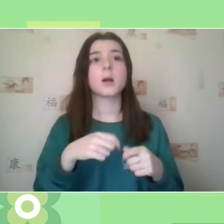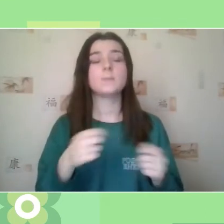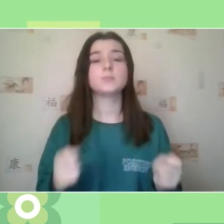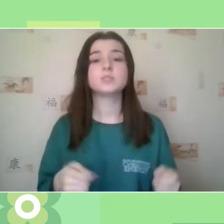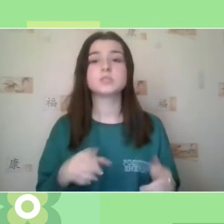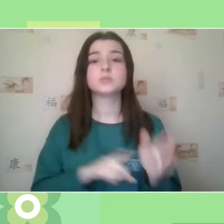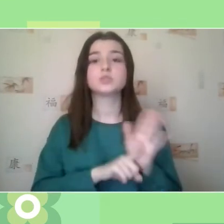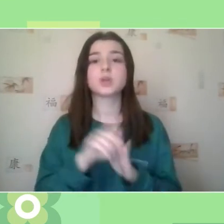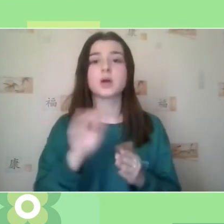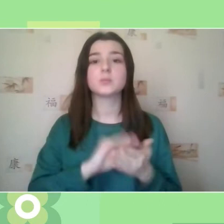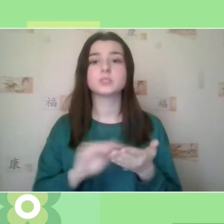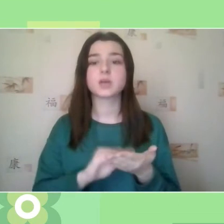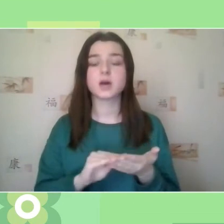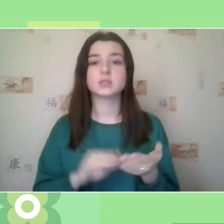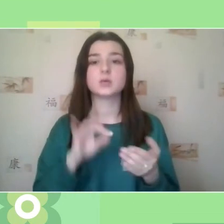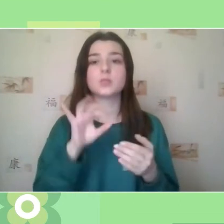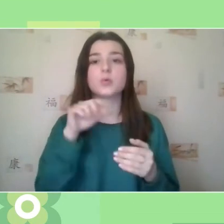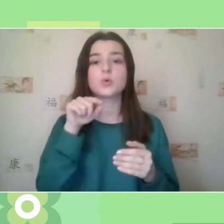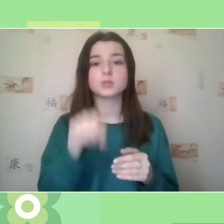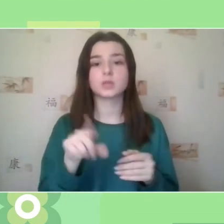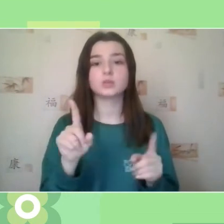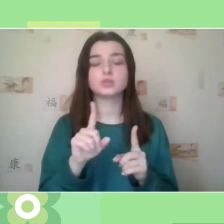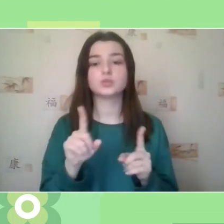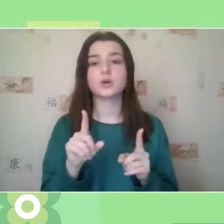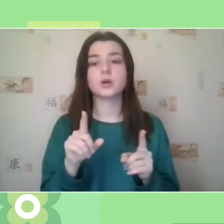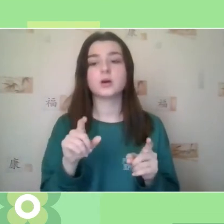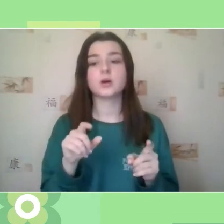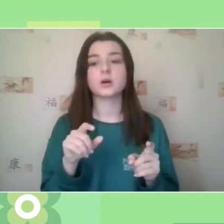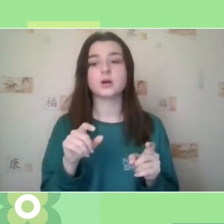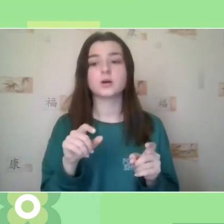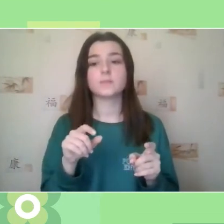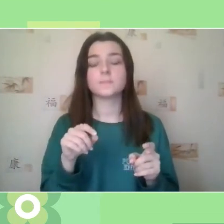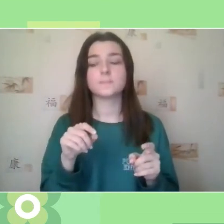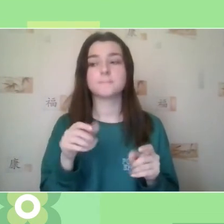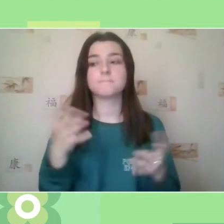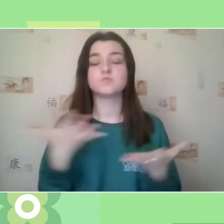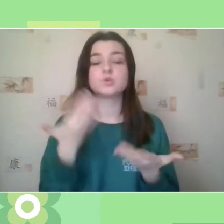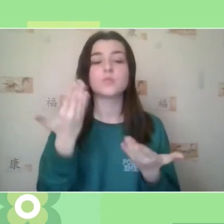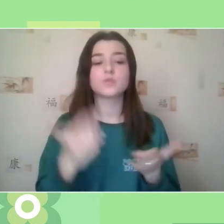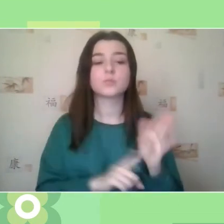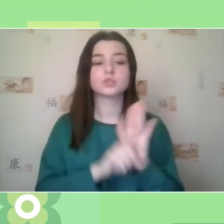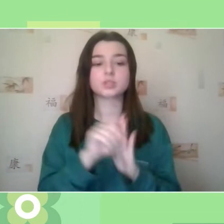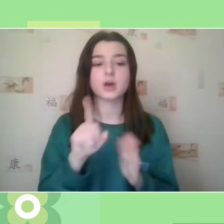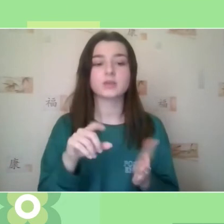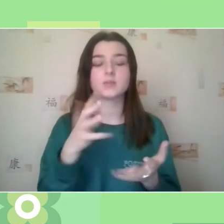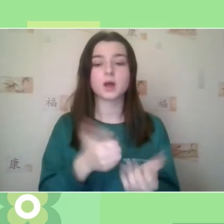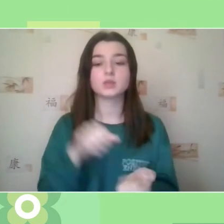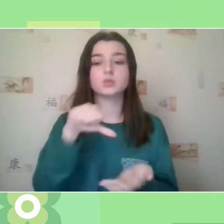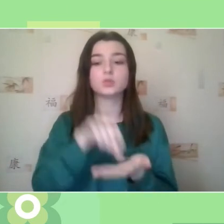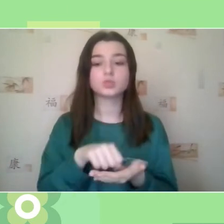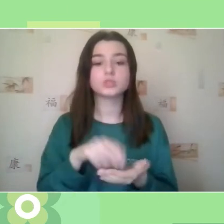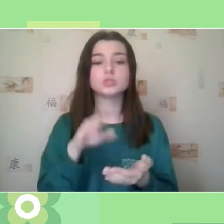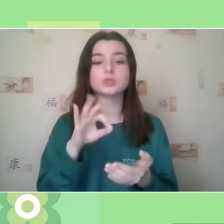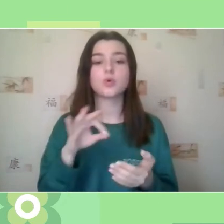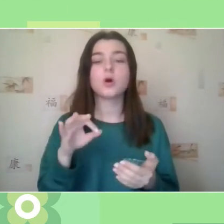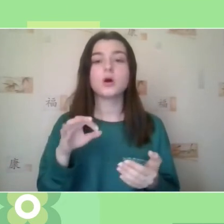соціальні благодійні речі, в яких він бере участь або вона, відгук насправді стає набагато більший. А я можу